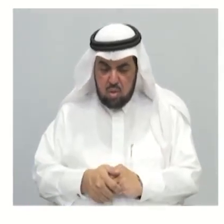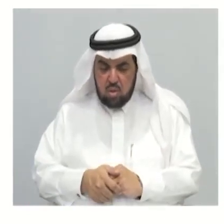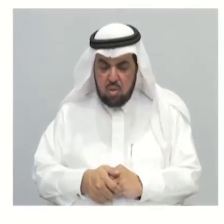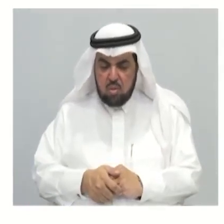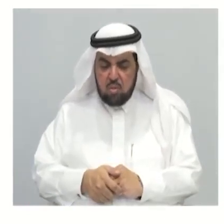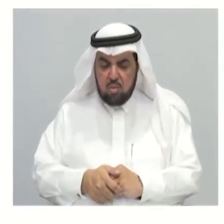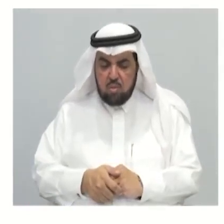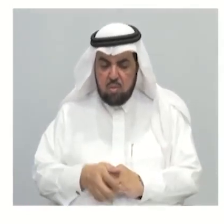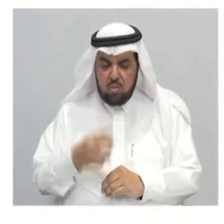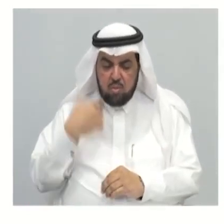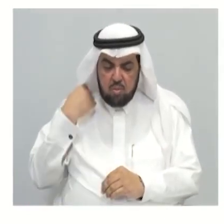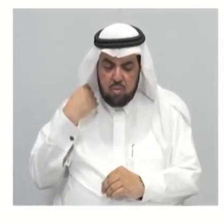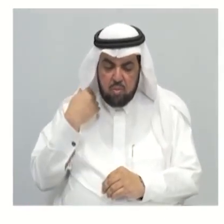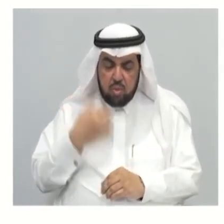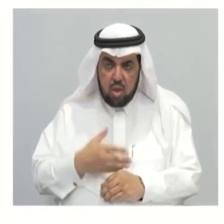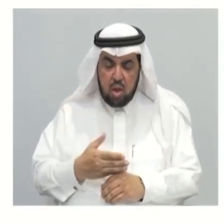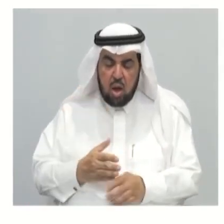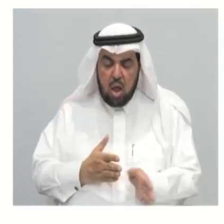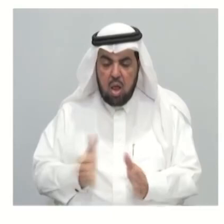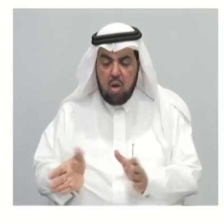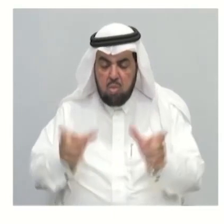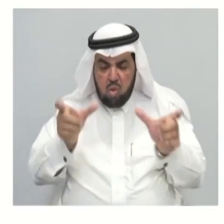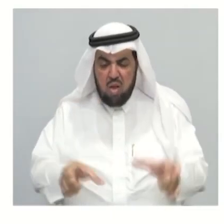والتوزيع ونختار عمليه